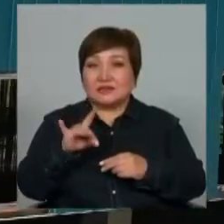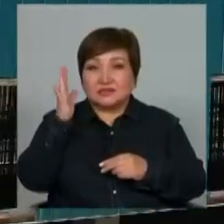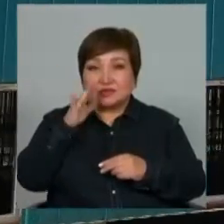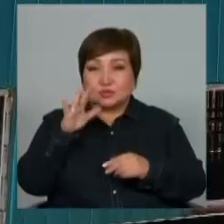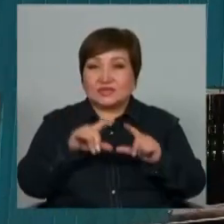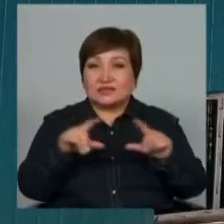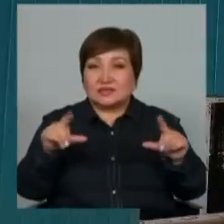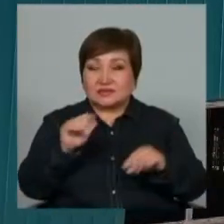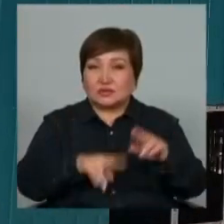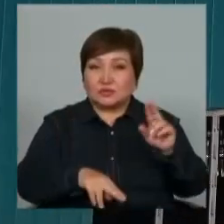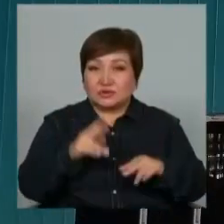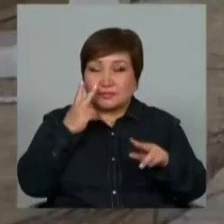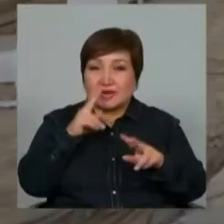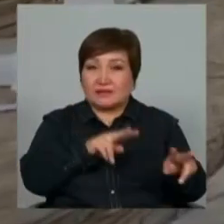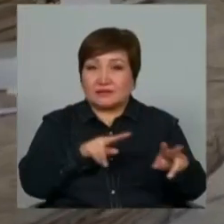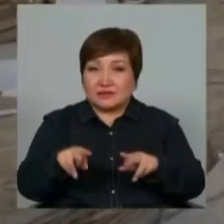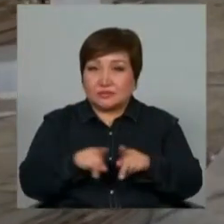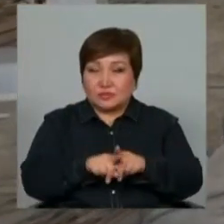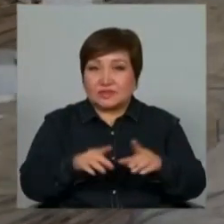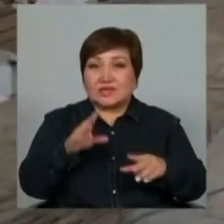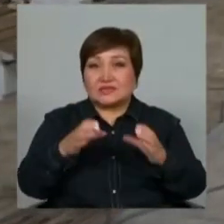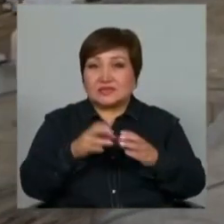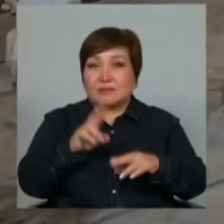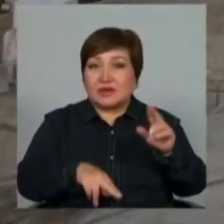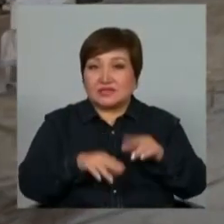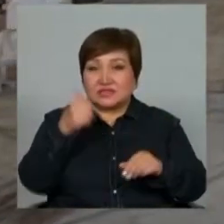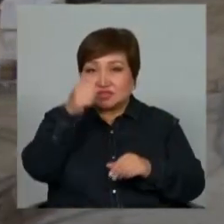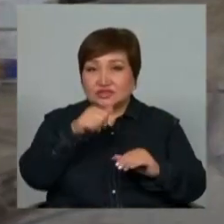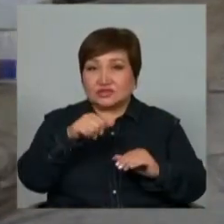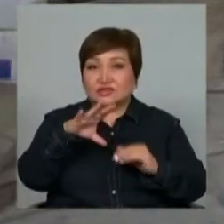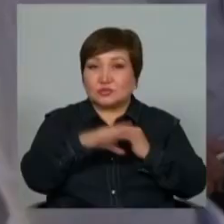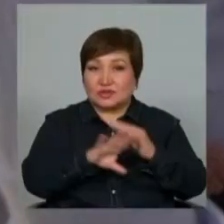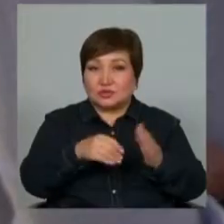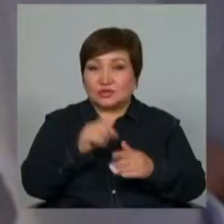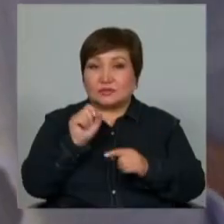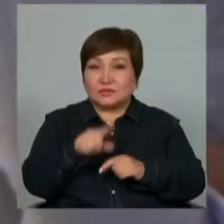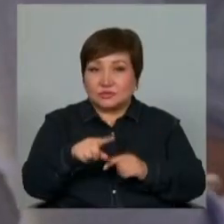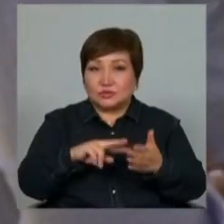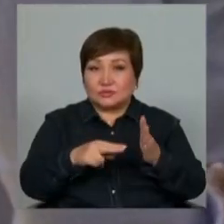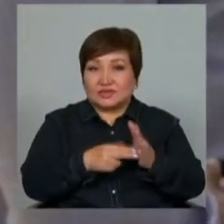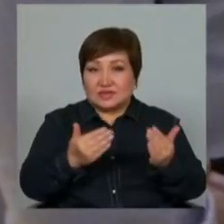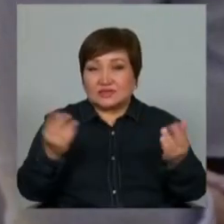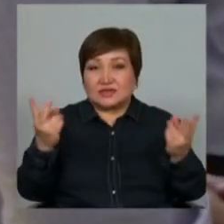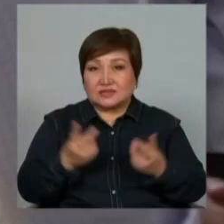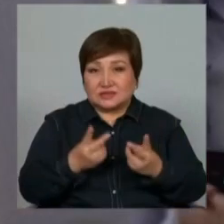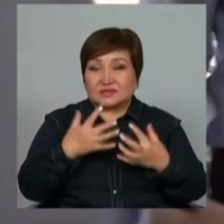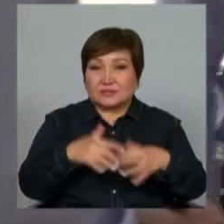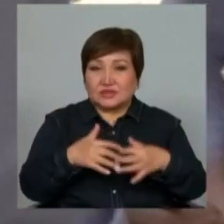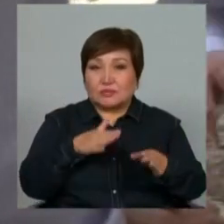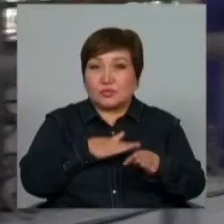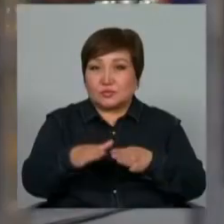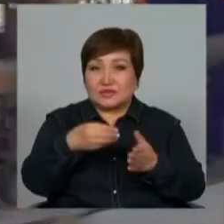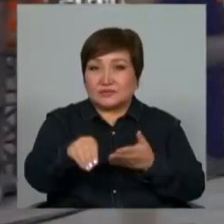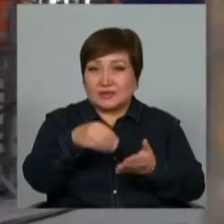барысын бақылады. Мердігер мекеме нысанды жыл соңына дейін тапсыруды көздеп отыр. Қазір мұнда қажетті жабдықтар толық сатып алынған.